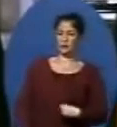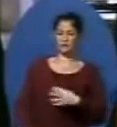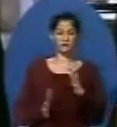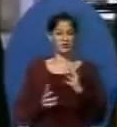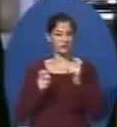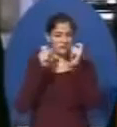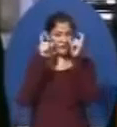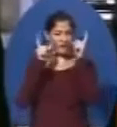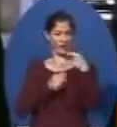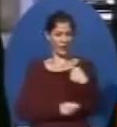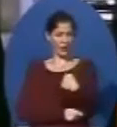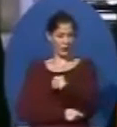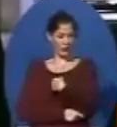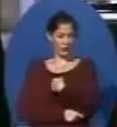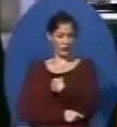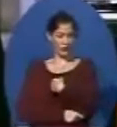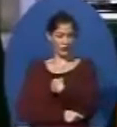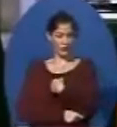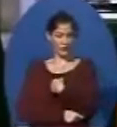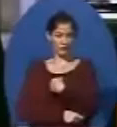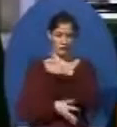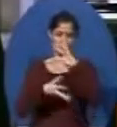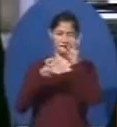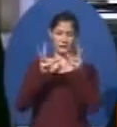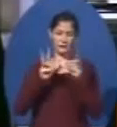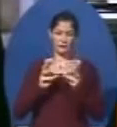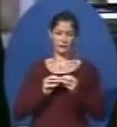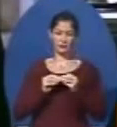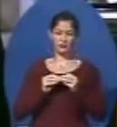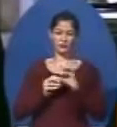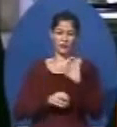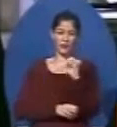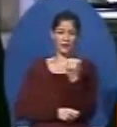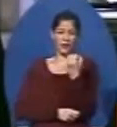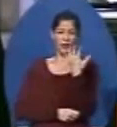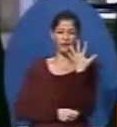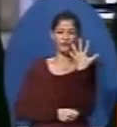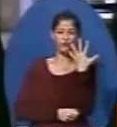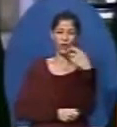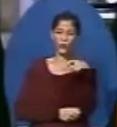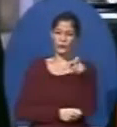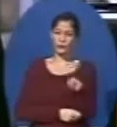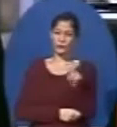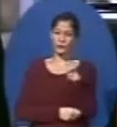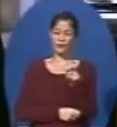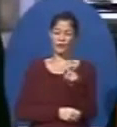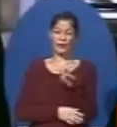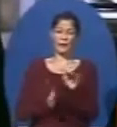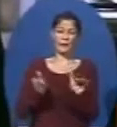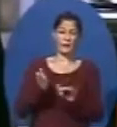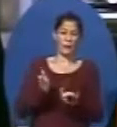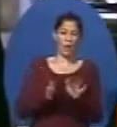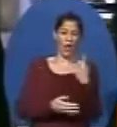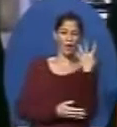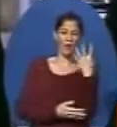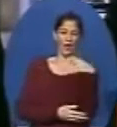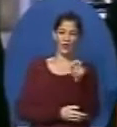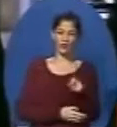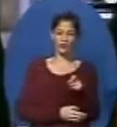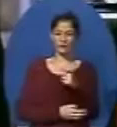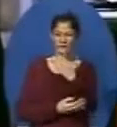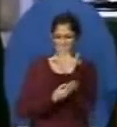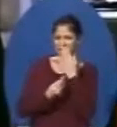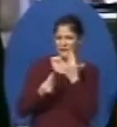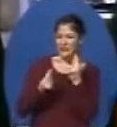מפתיע, זה שבסופו של יום, אם לאותם חמישה שופטים של בית משפט עליון, לפחות לארבעה, היו ספקות, היה איזשהו ספק